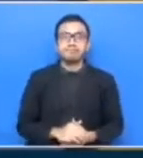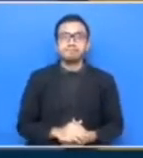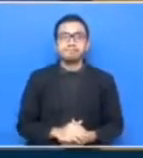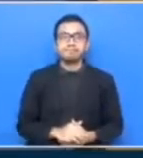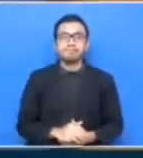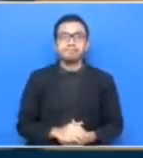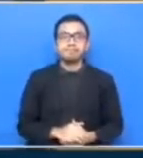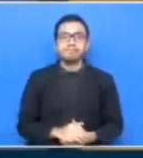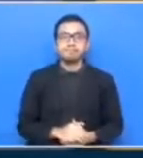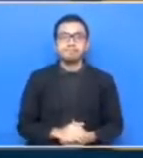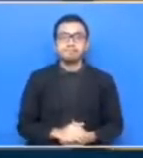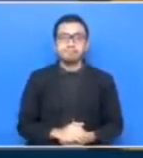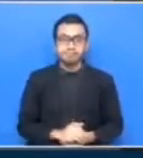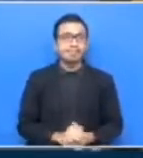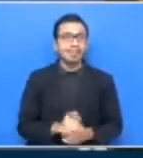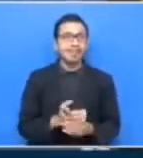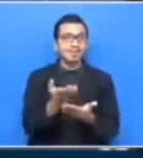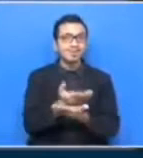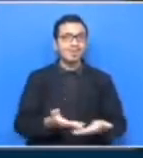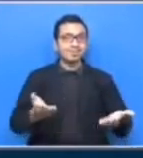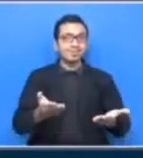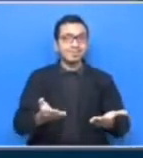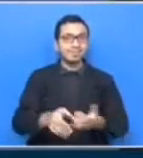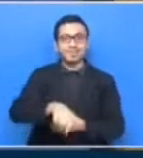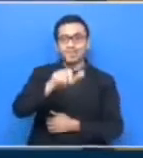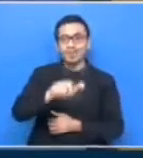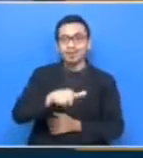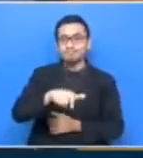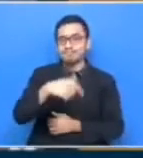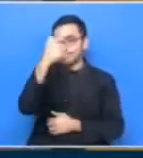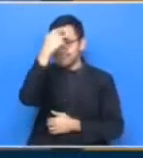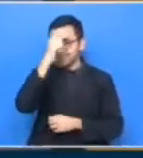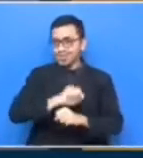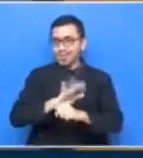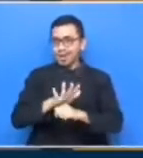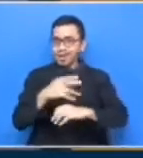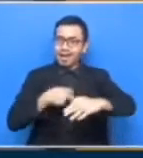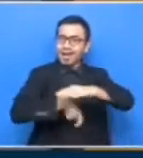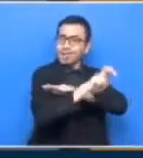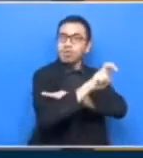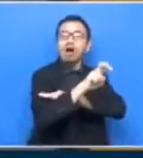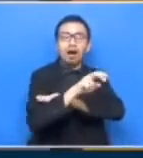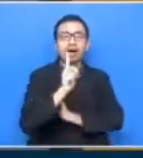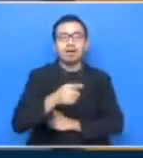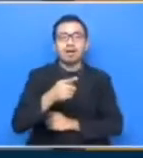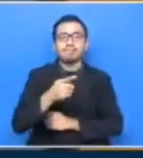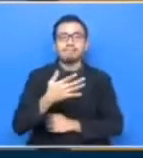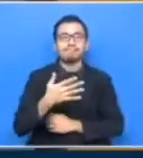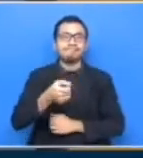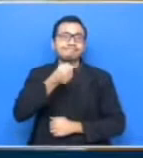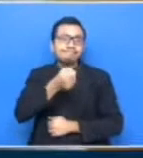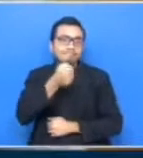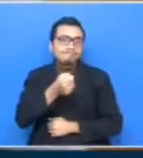Hai dan untuk mengetahui perkembangan terkini dari pasien positif korona yang kembali melarikan diri di Palu Sulawesi Tengah sudah bergabung bersama Kompas